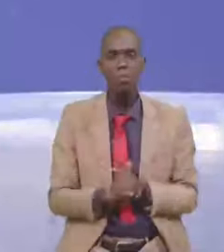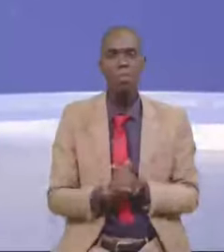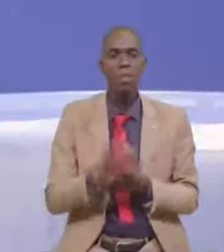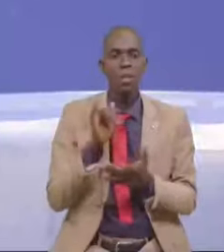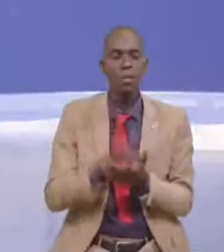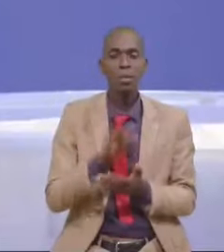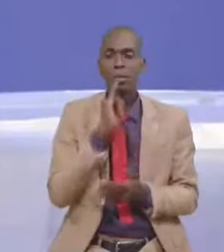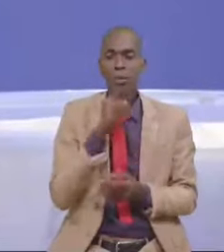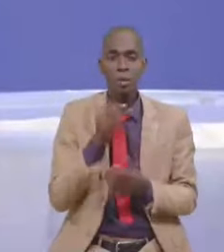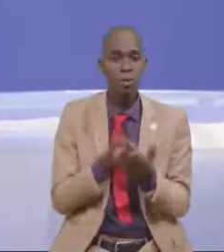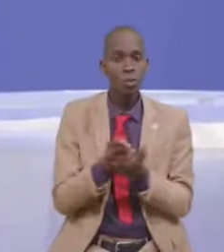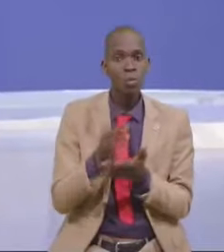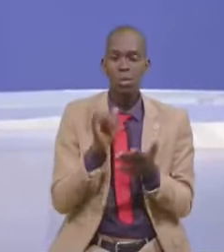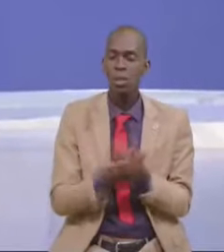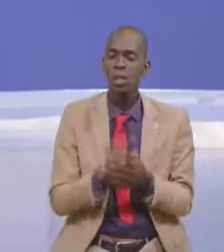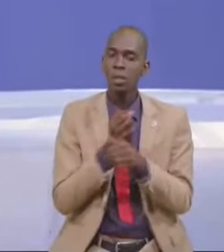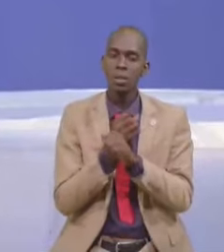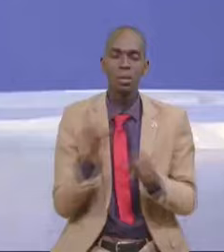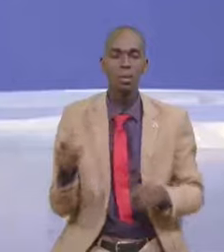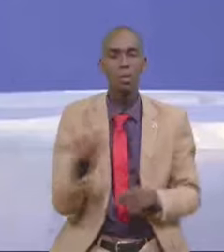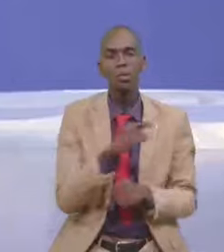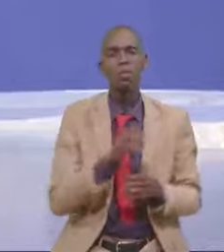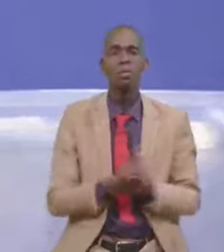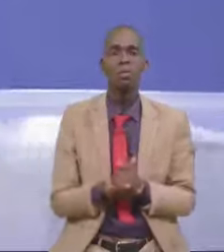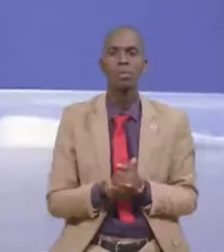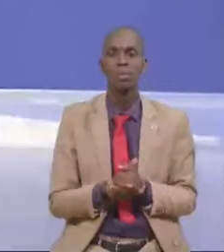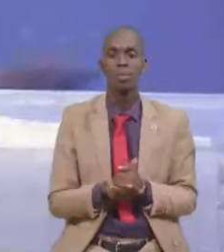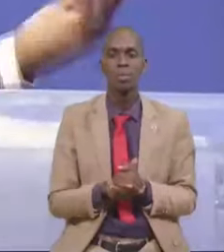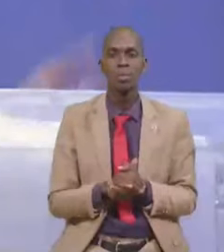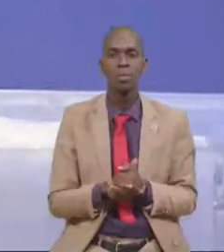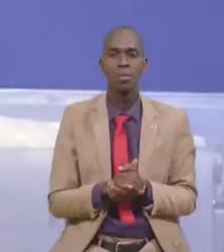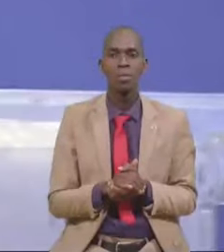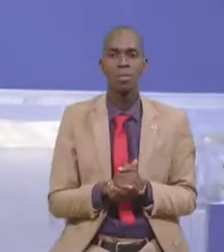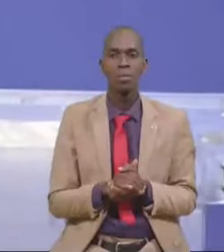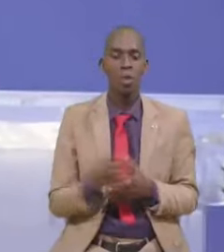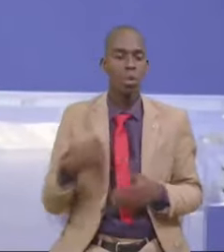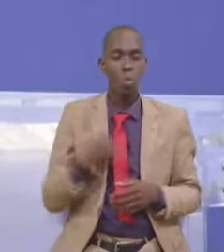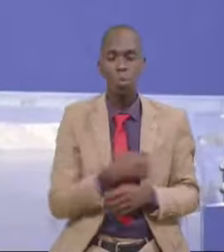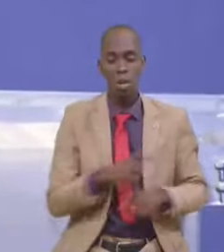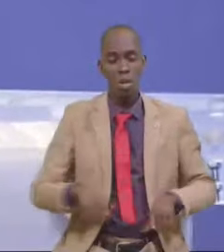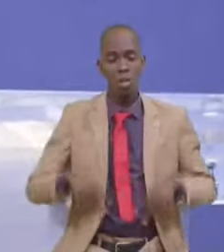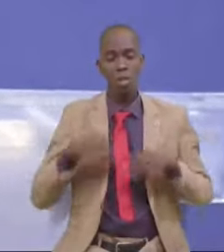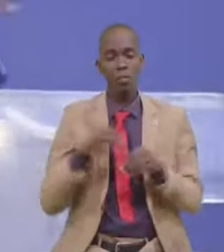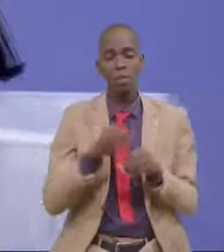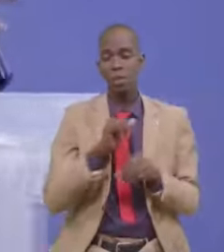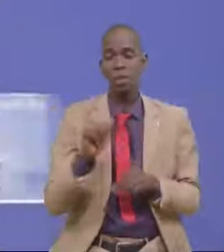C'est la vérité qui l'a sauvé. Nous vivons dans un monde